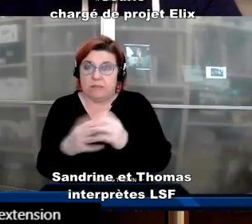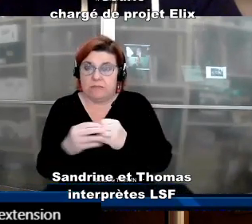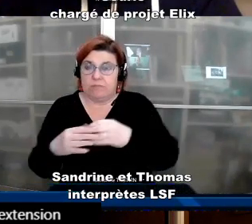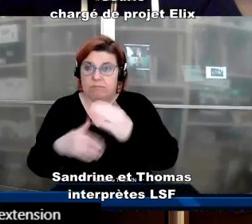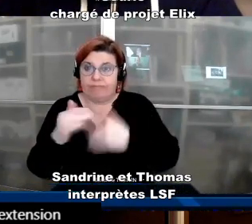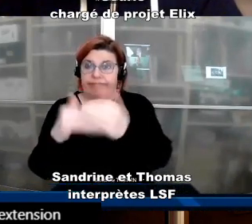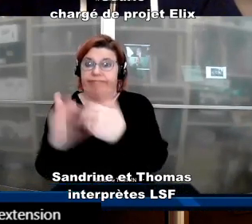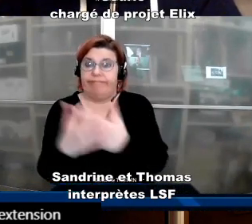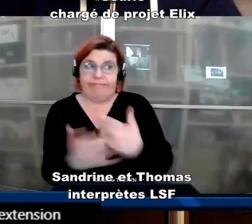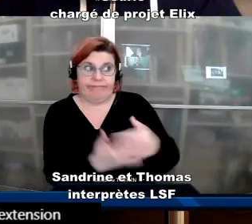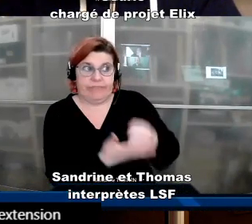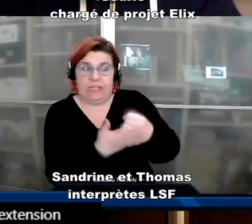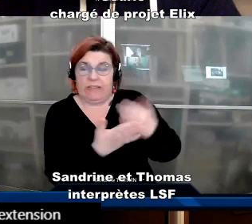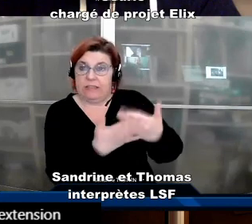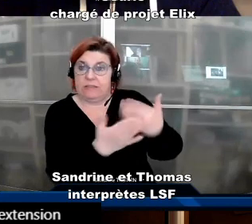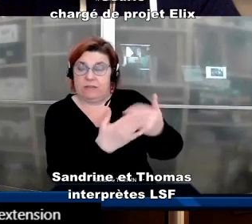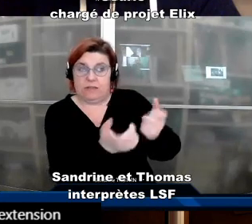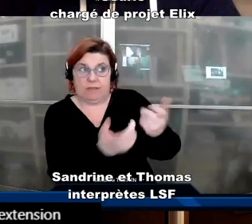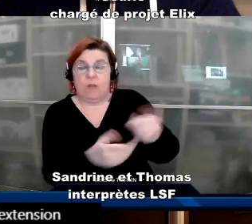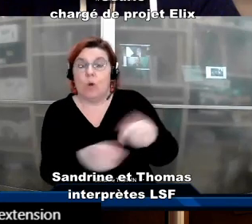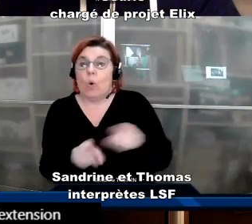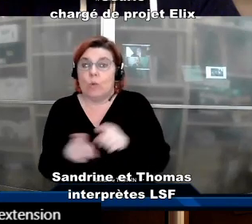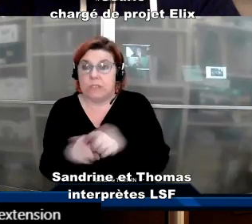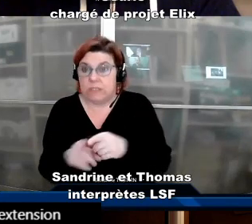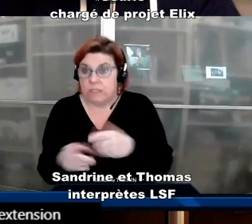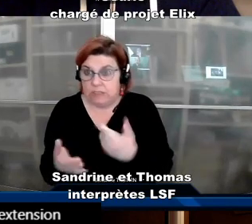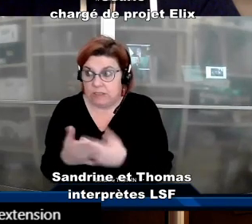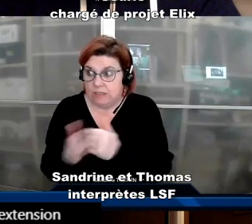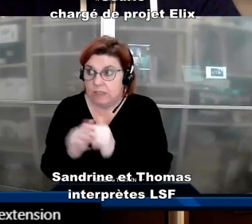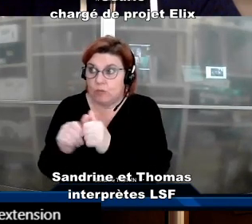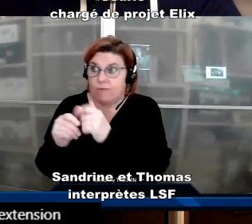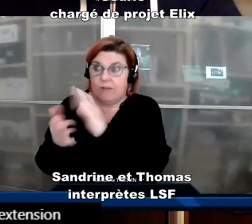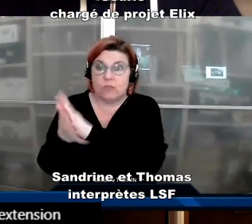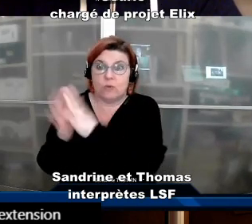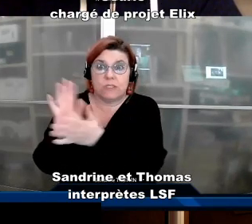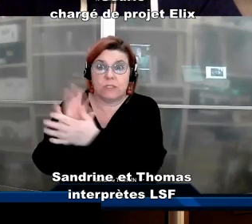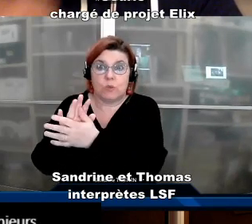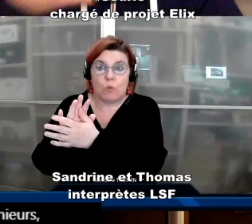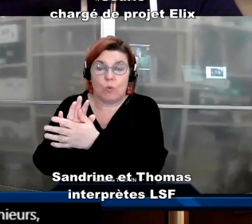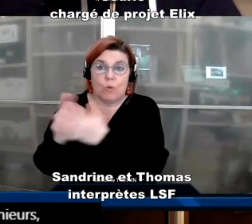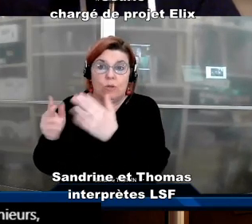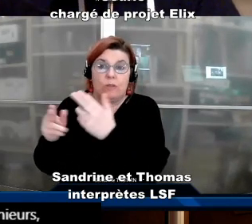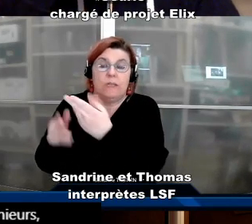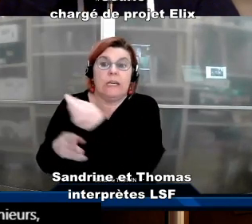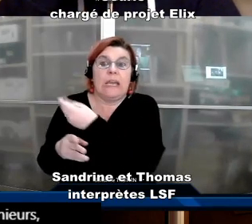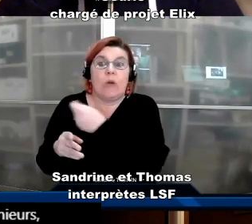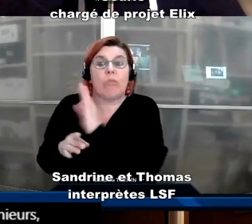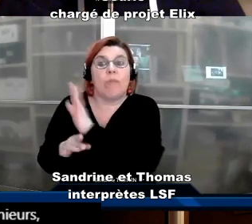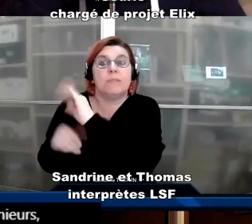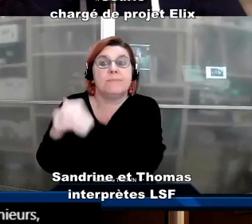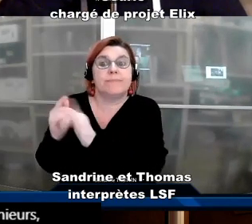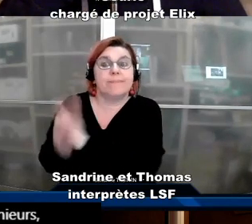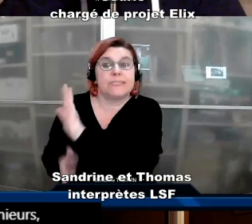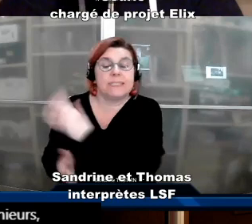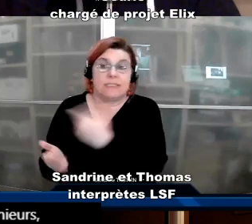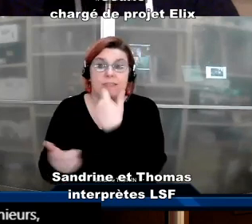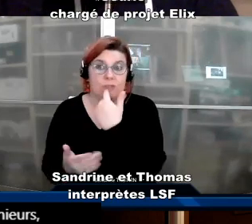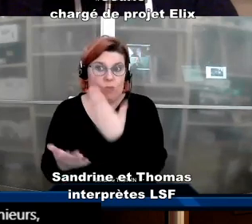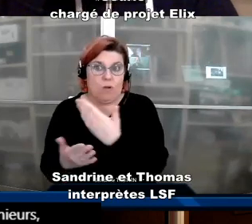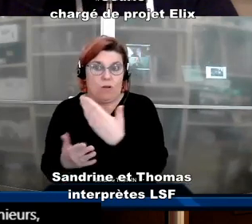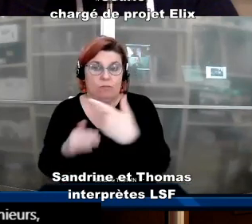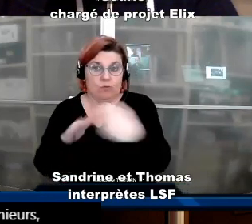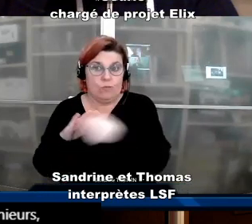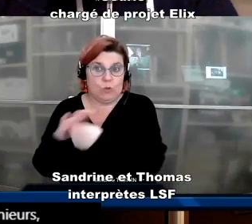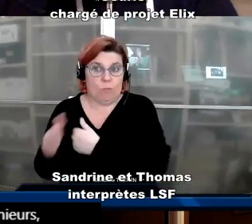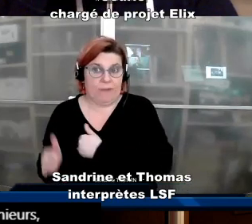est financé par le modèle économique de l'association, c'est-à-dire c'est un modèle économique où on a des subventions privées, c'est-à-dire il